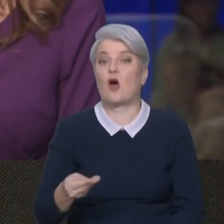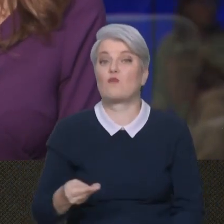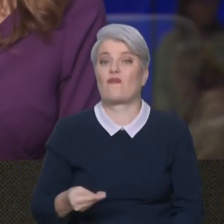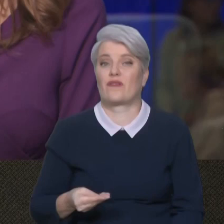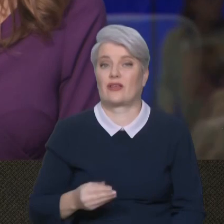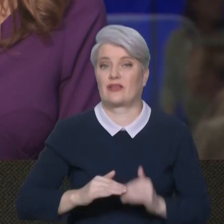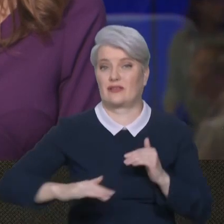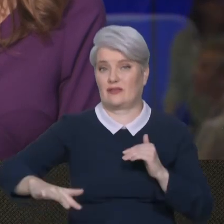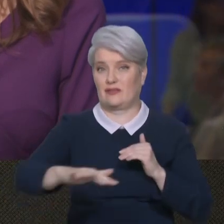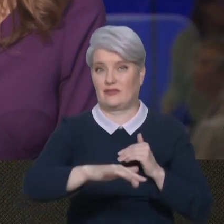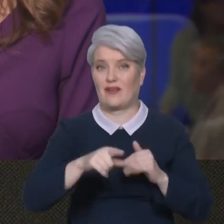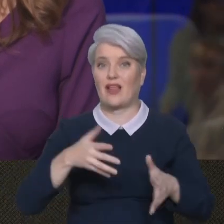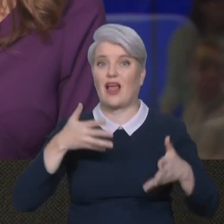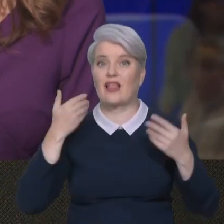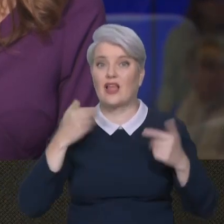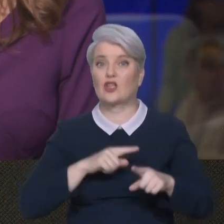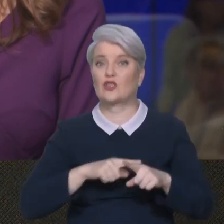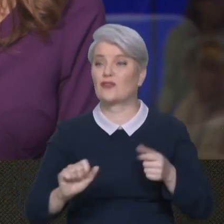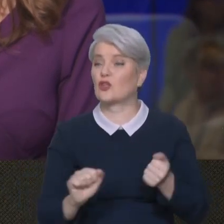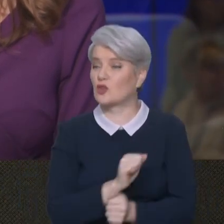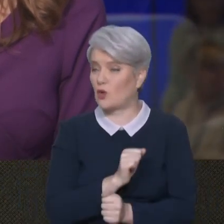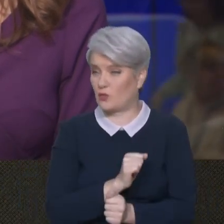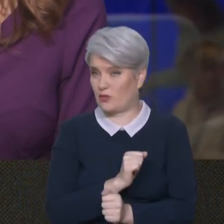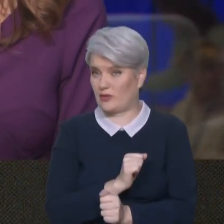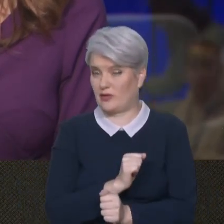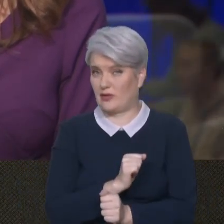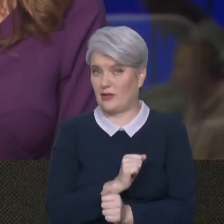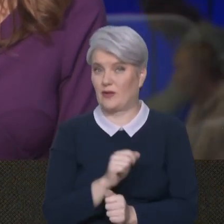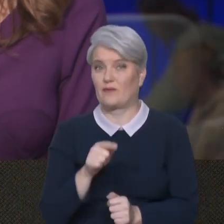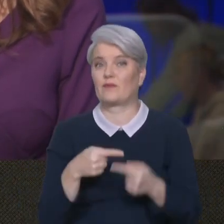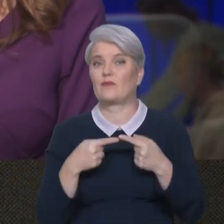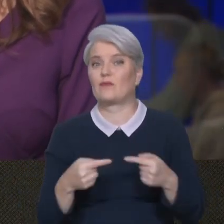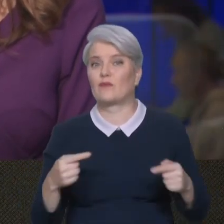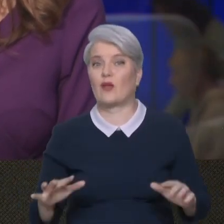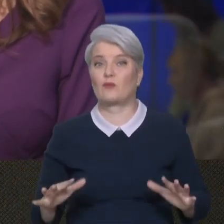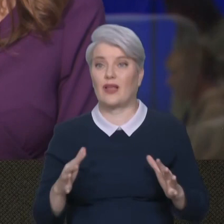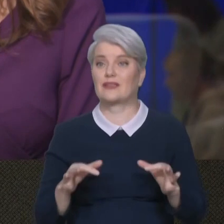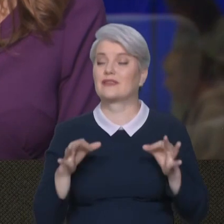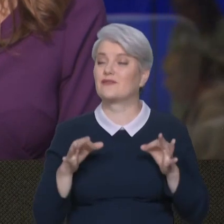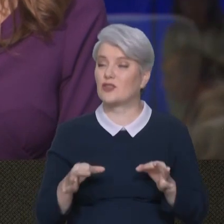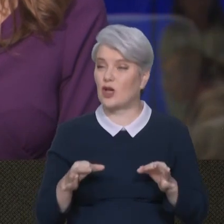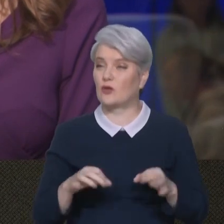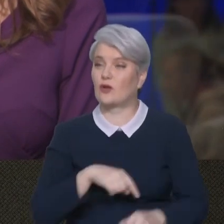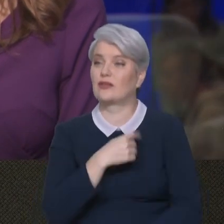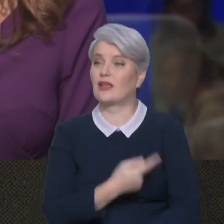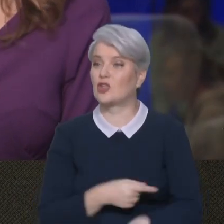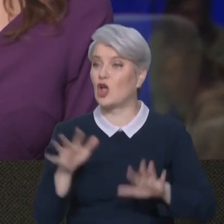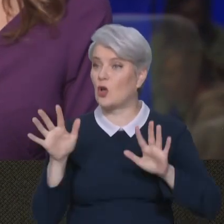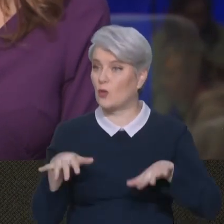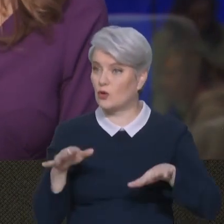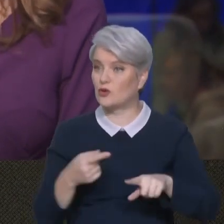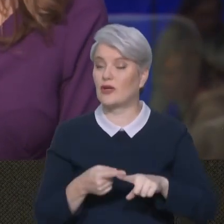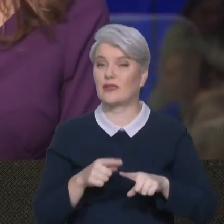вони відносно легко, відносно швидко сохнуть. В будь-якому разі, звичайно, затяжні дощі – це завжди